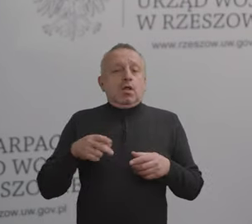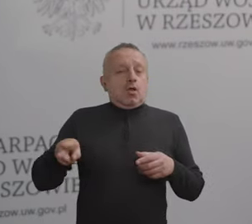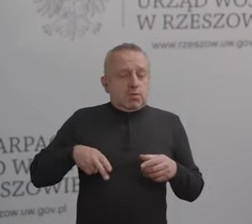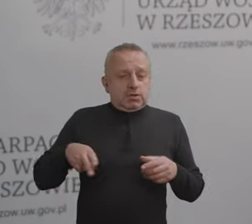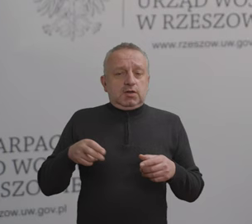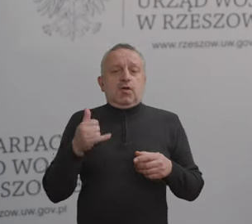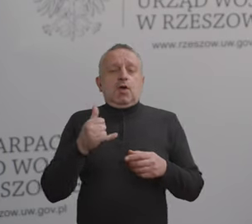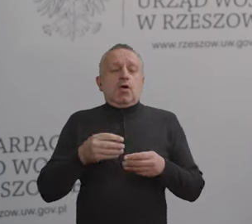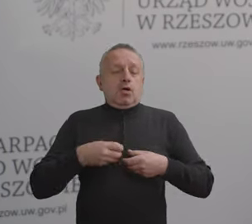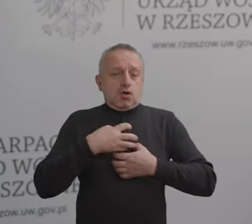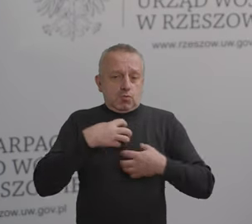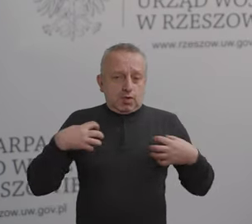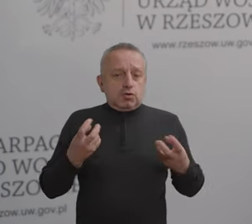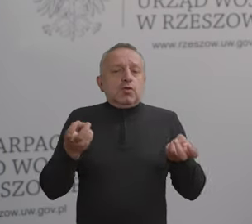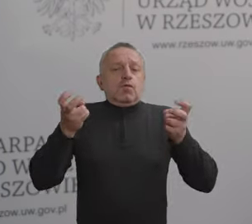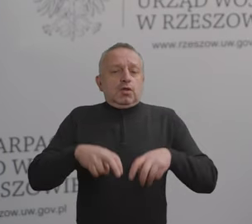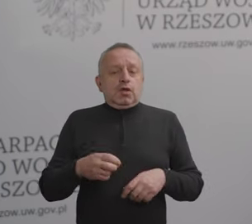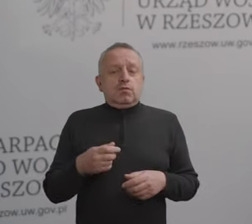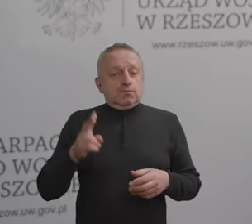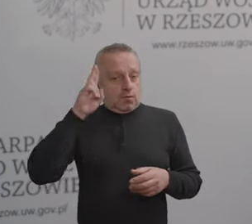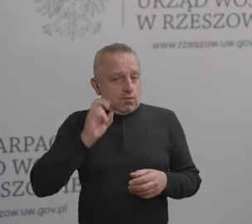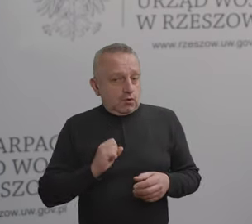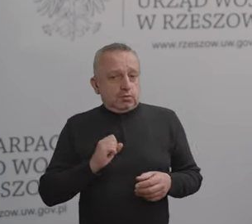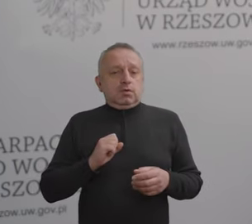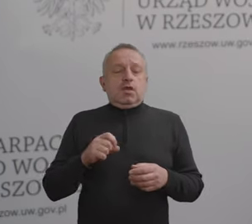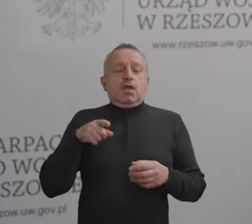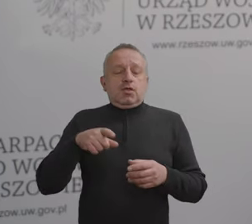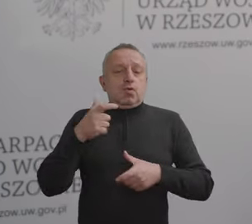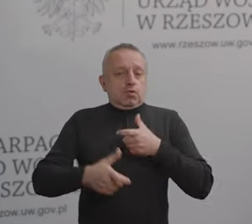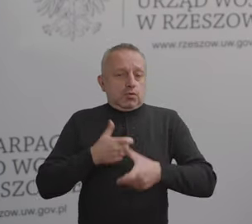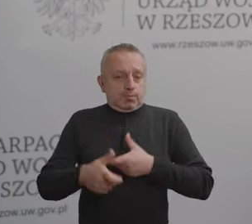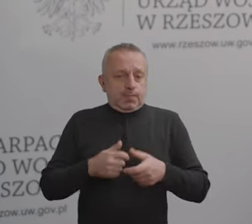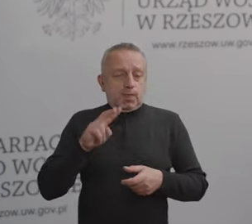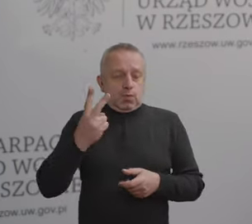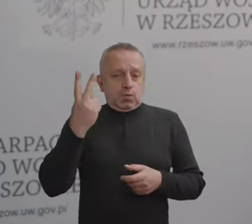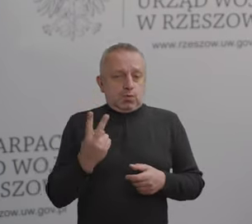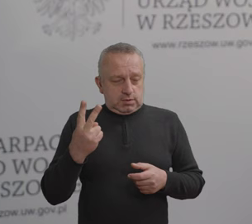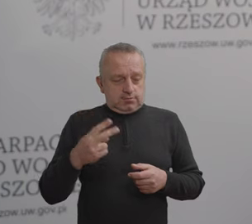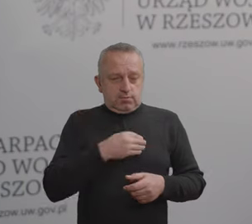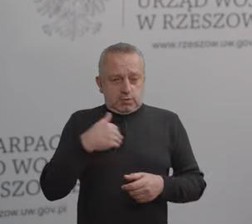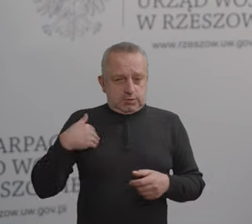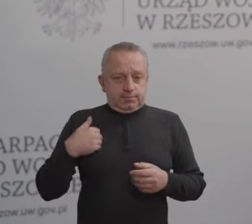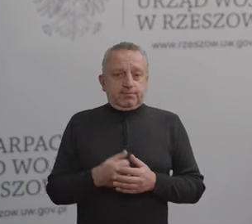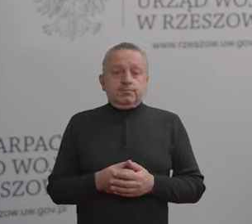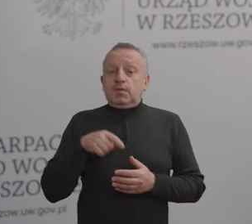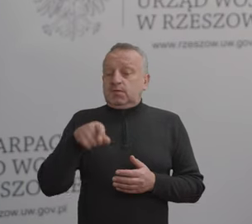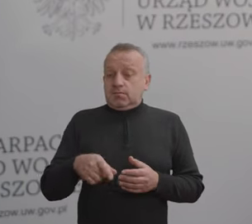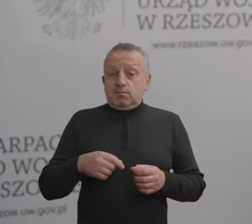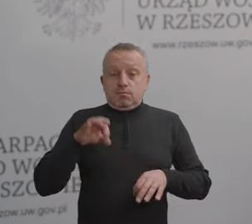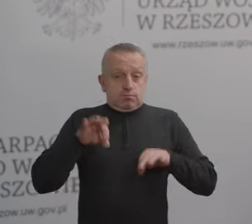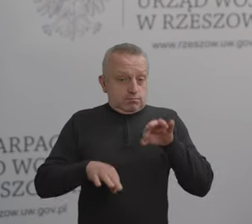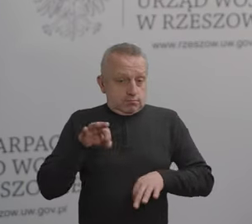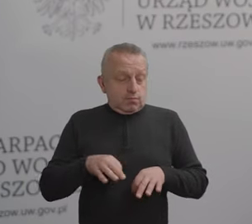i gospodarczych oraz odtworzeniu sił zbrojnych i aparatu urzędniczego II Rzeczpospolitej. W tym